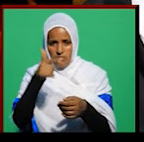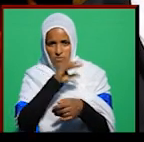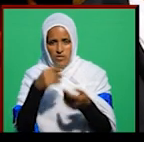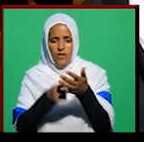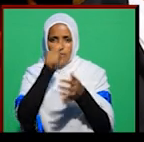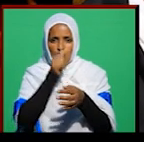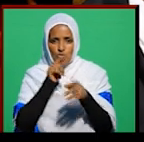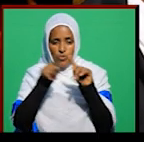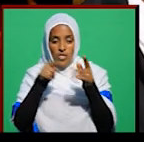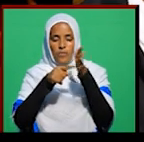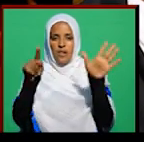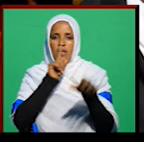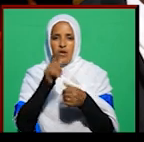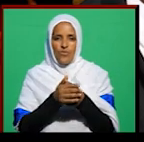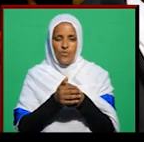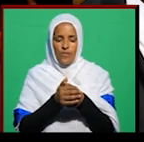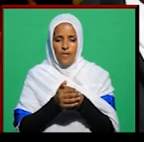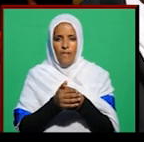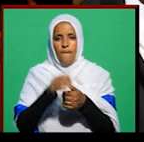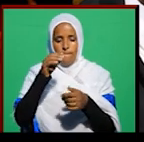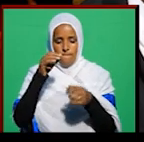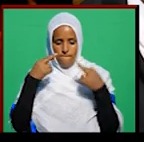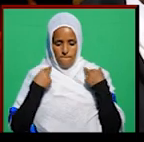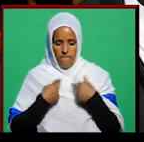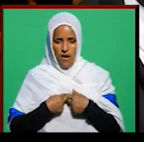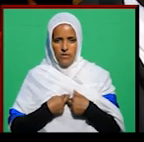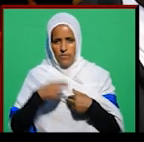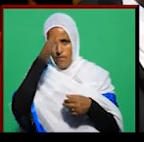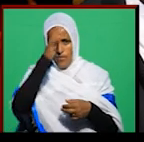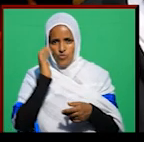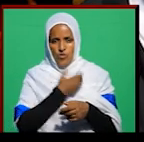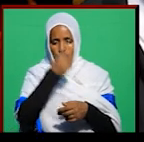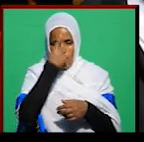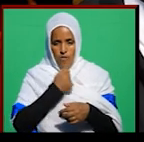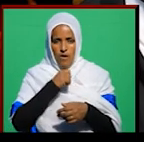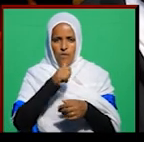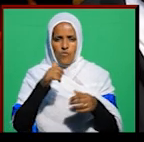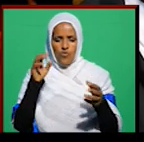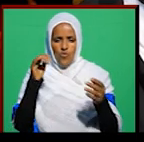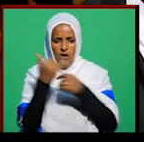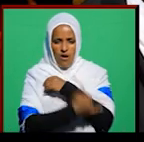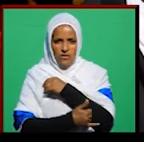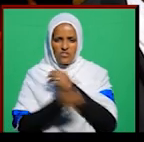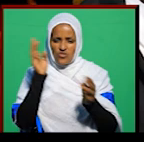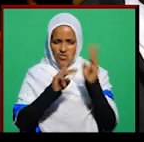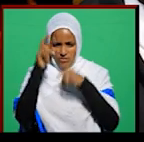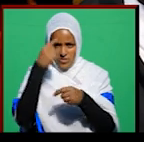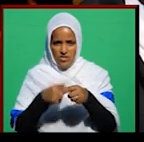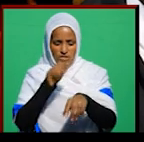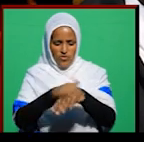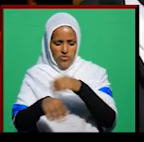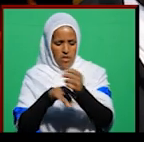እያለ ይገልጻልና ምስጢሩ ግን መለያ ነው። ያ ማተብ አባቶቻችን ቀድሞ በአሕዛብ አገር ያሉት አስቸጋሪ ሲሆን